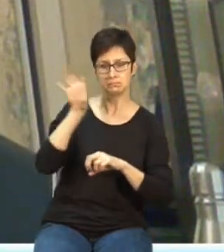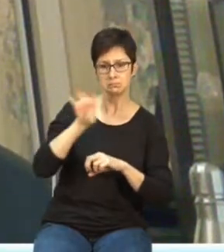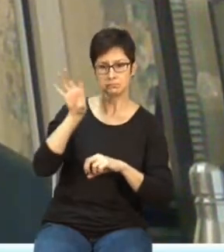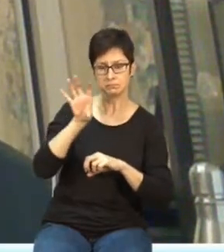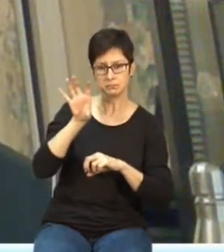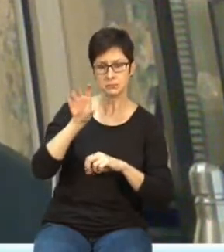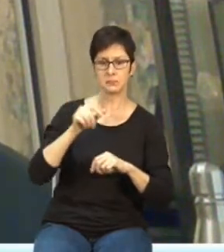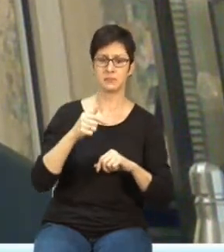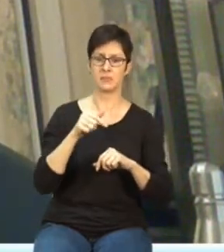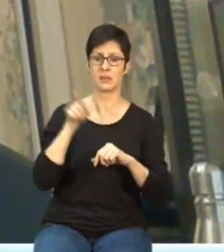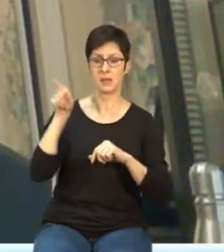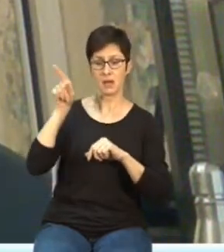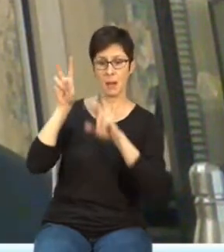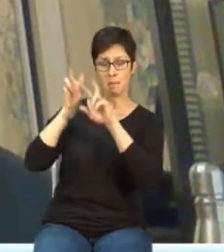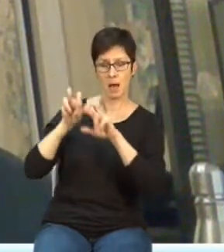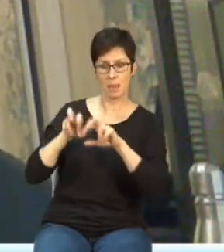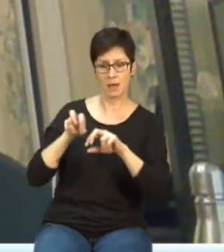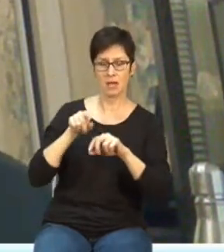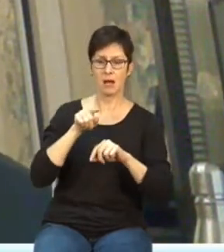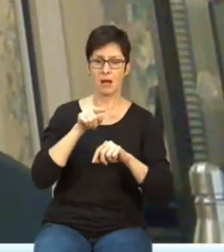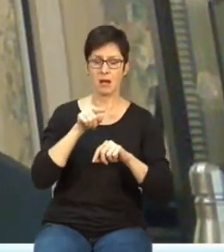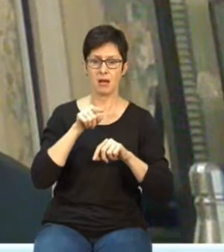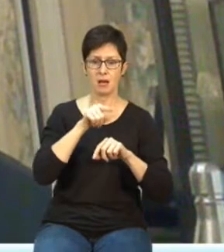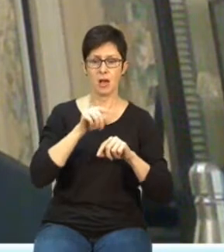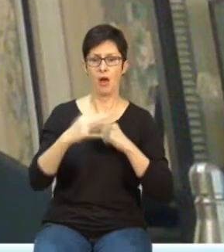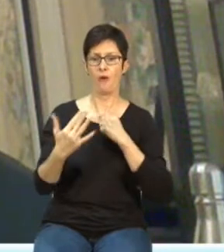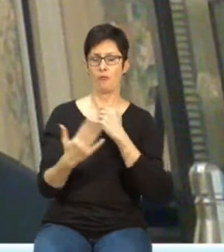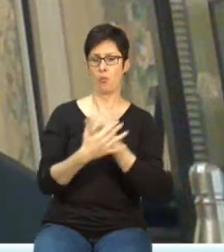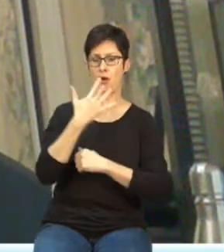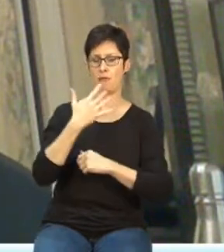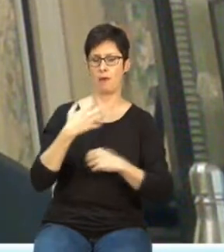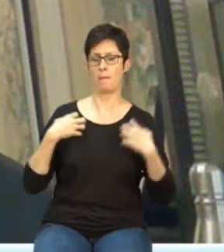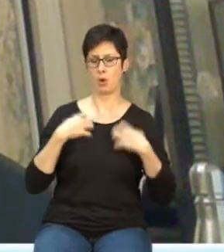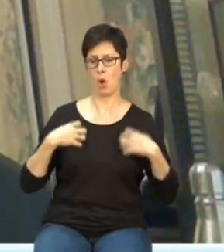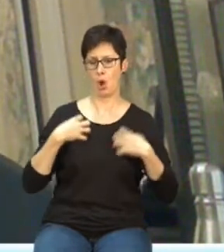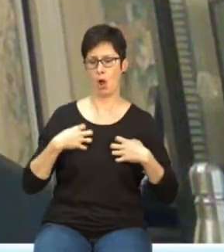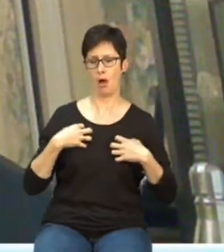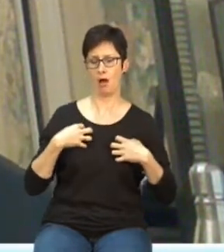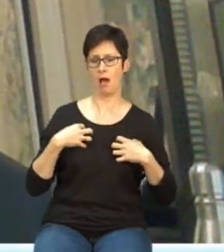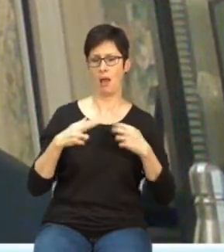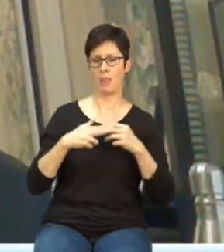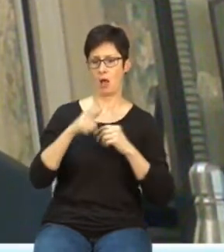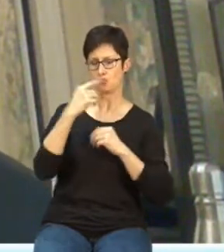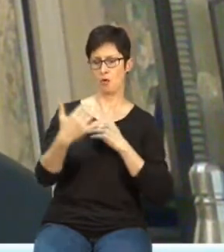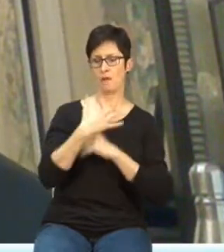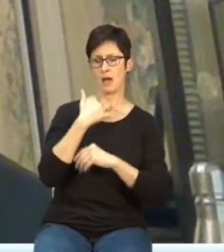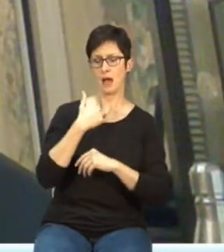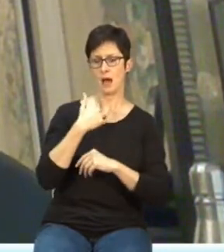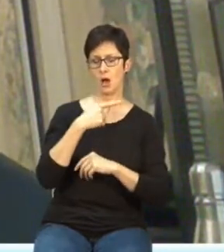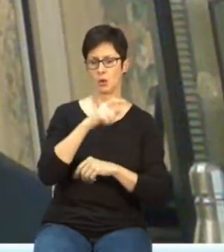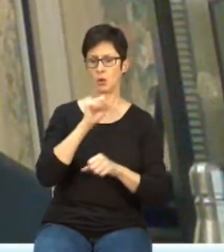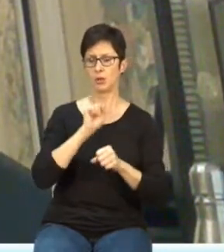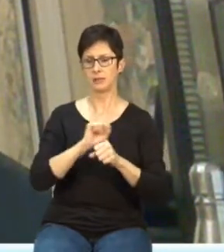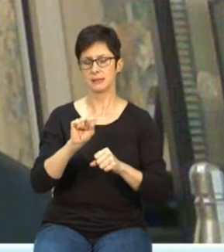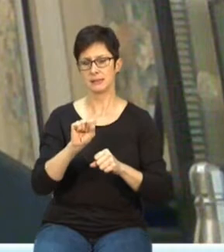Myślę że te badania nad wpływem biologicznym związanym na seks pozycją są